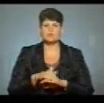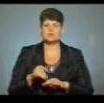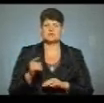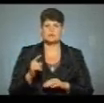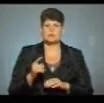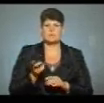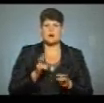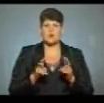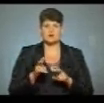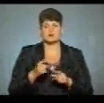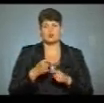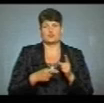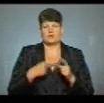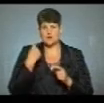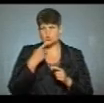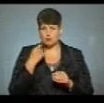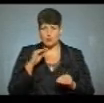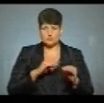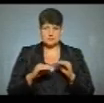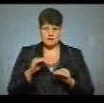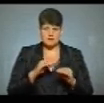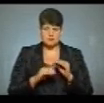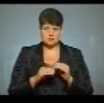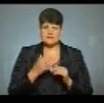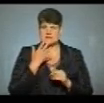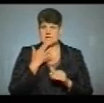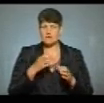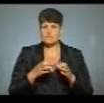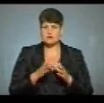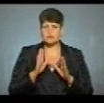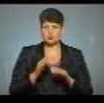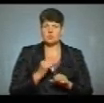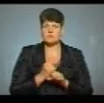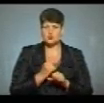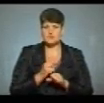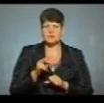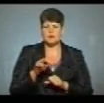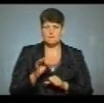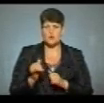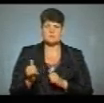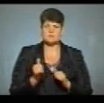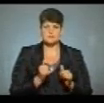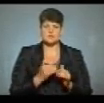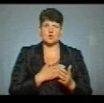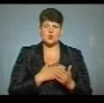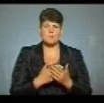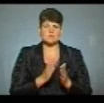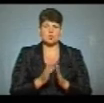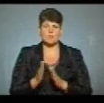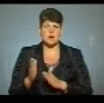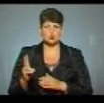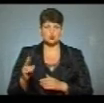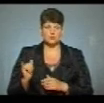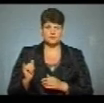половина особового складу патрульних підрозділів Національної гвардії, які будуть працювати по забезпеченні громадського порядку